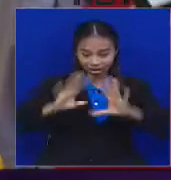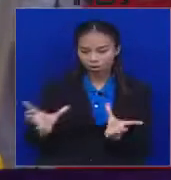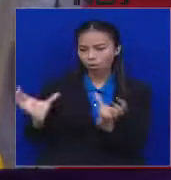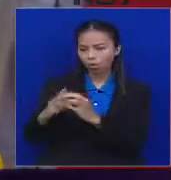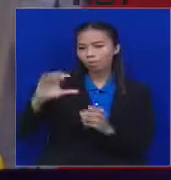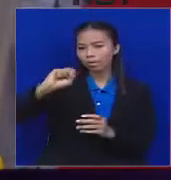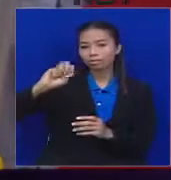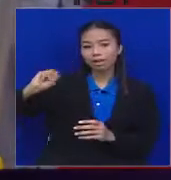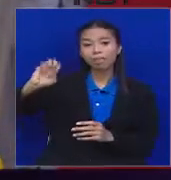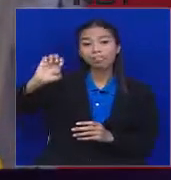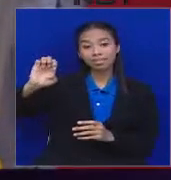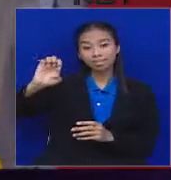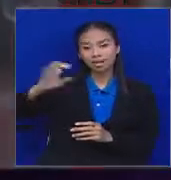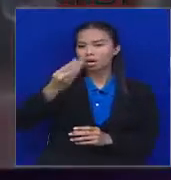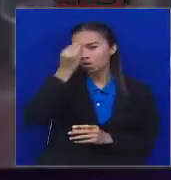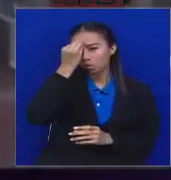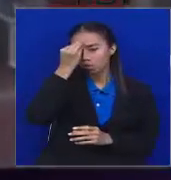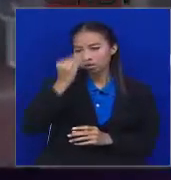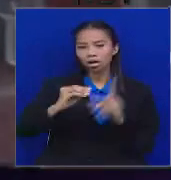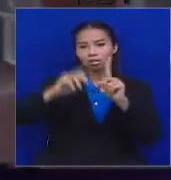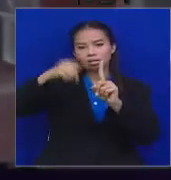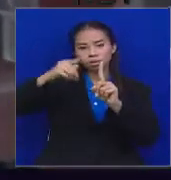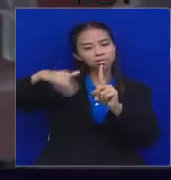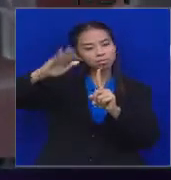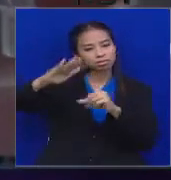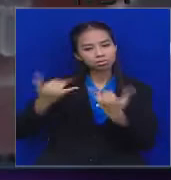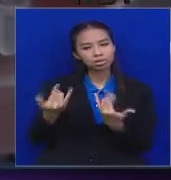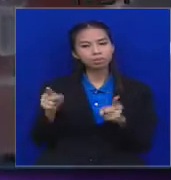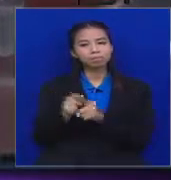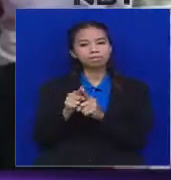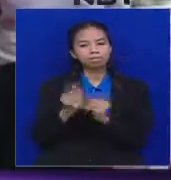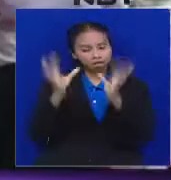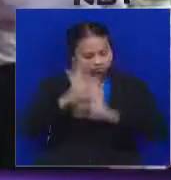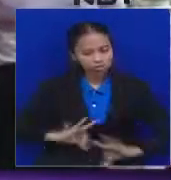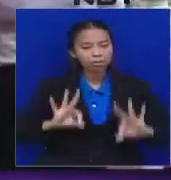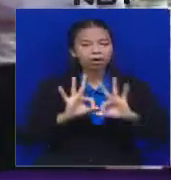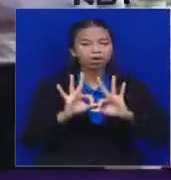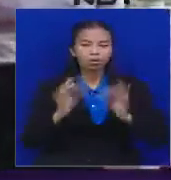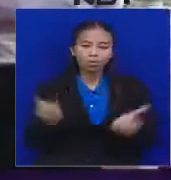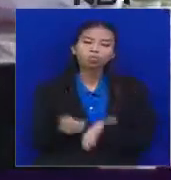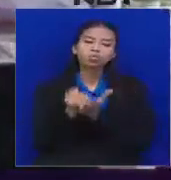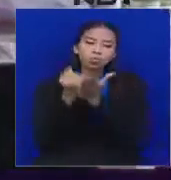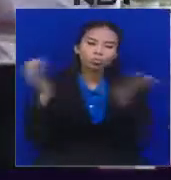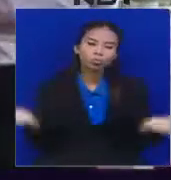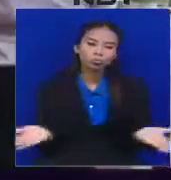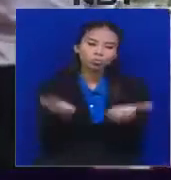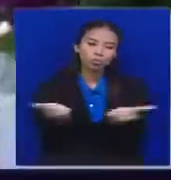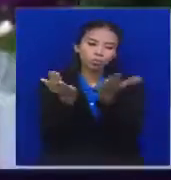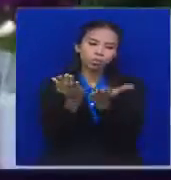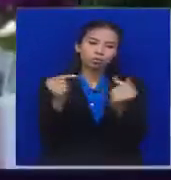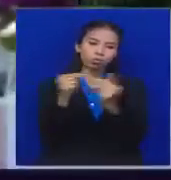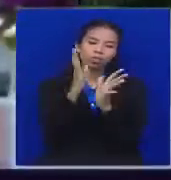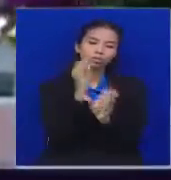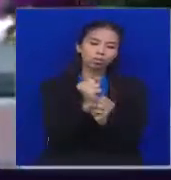ที่บินตรงมาจากญี่ปุ่นเลยนะครับกว่า 1,000 รายงานนี้จึงกลายเป็นเวทีสำคัญที่จะช่วยส่งเสริมศักยภาพการผลิตของ